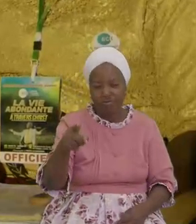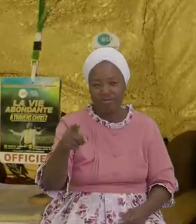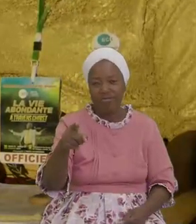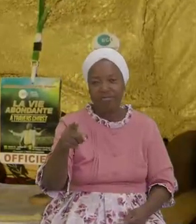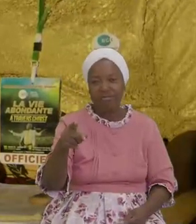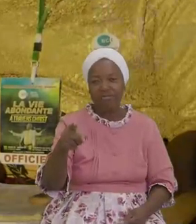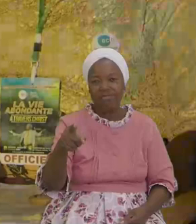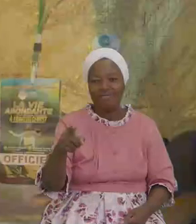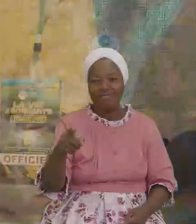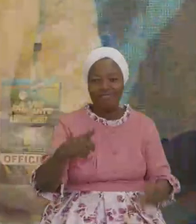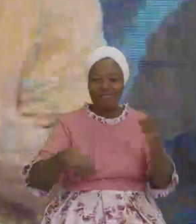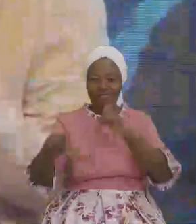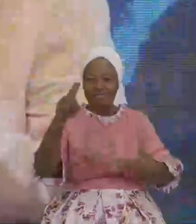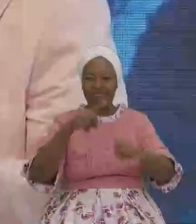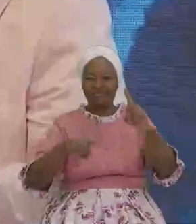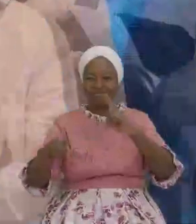Christ est venu pour toi.